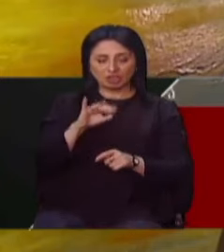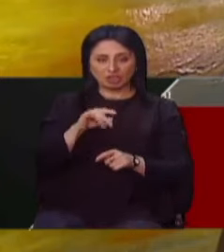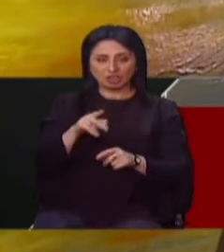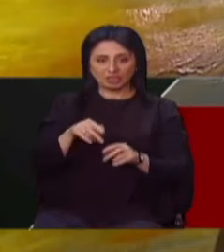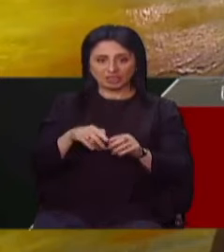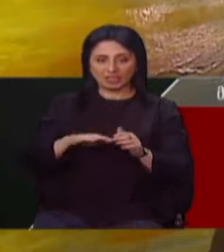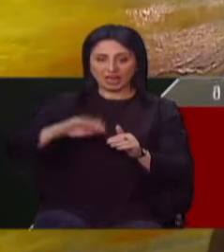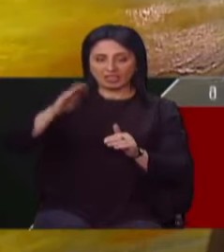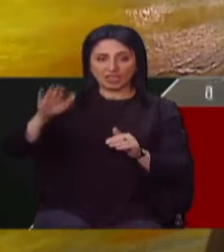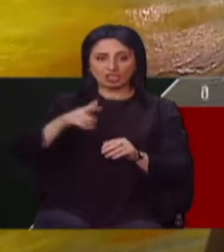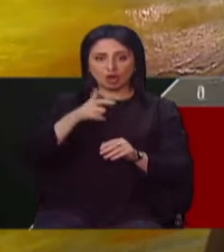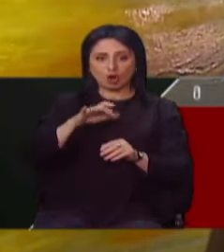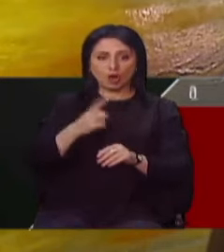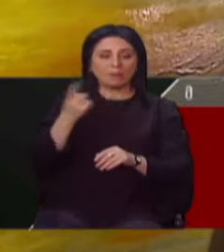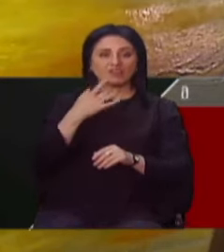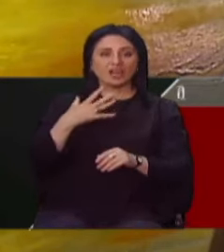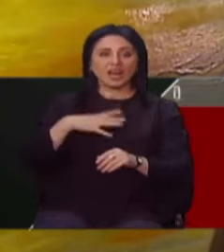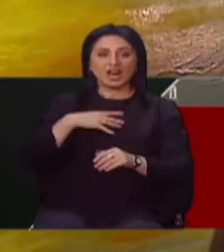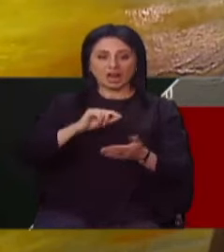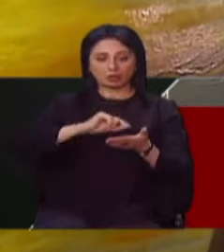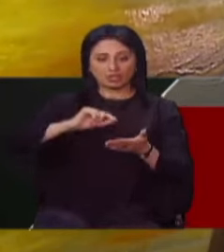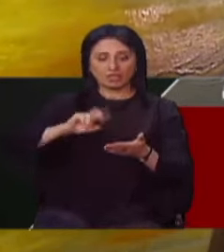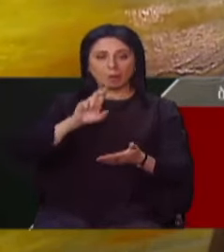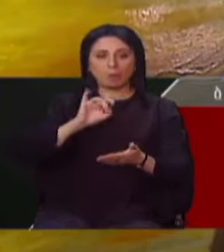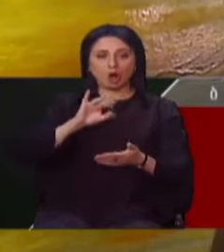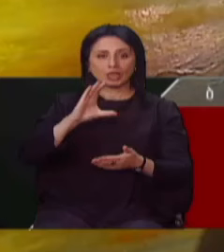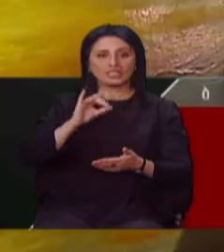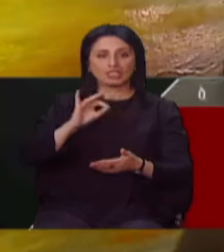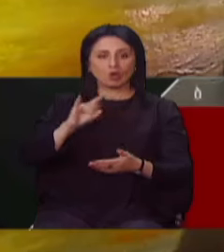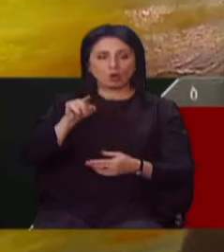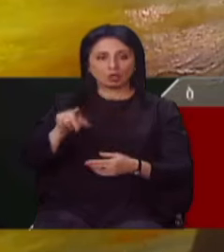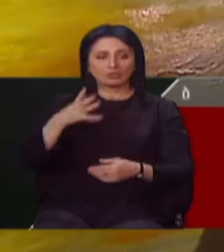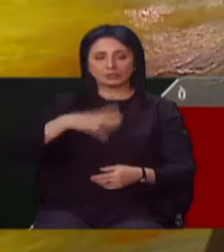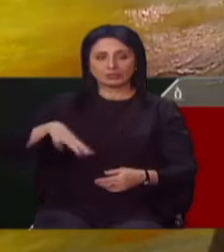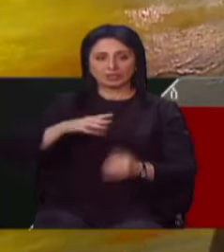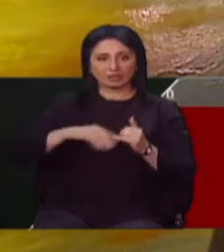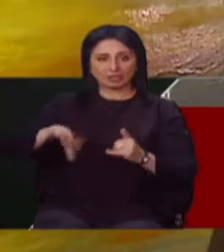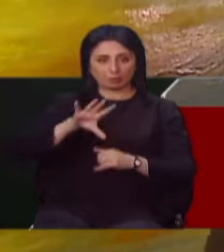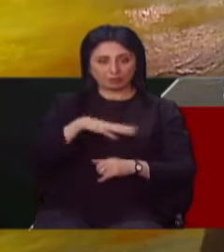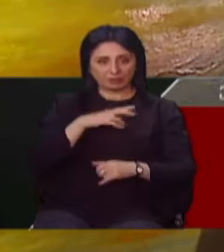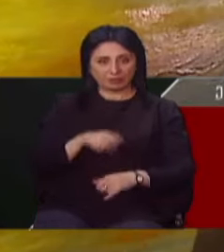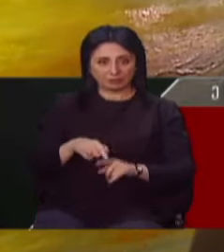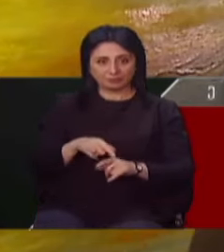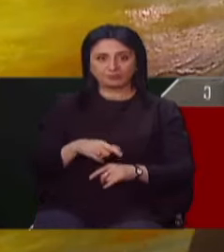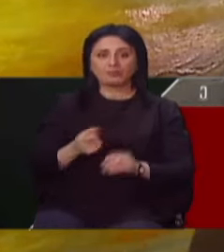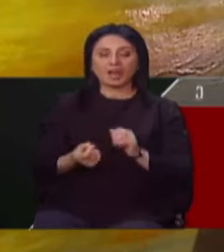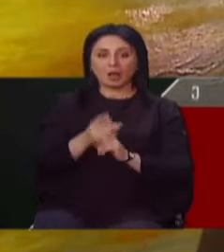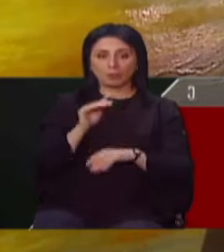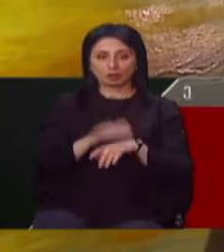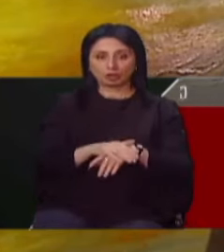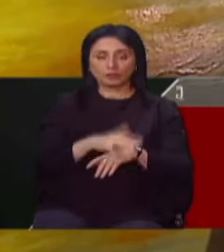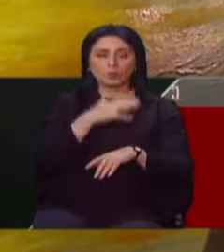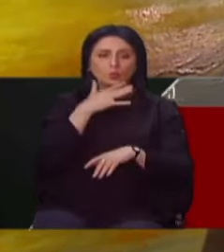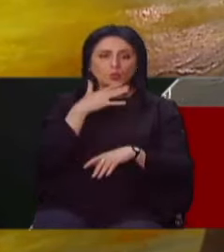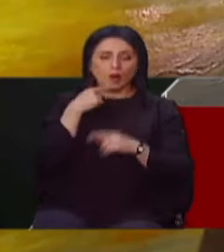გადაჭრილი გორა. პირველი ქართული წარწერა ბოლნისის სიონში, რომელიც საქართველოს ტერიტორიაზე იყო აღმოჩენილი, და